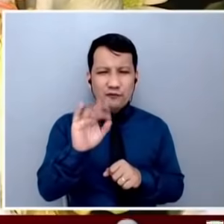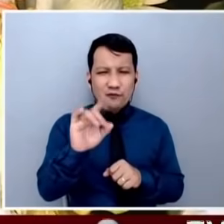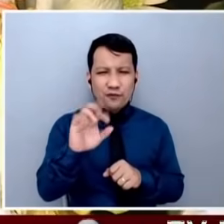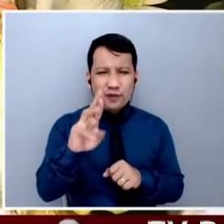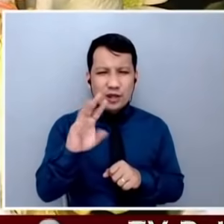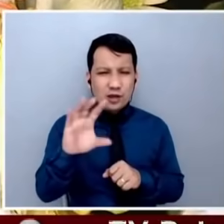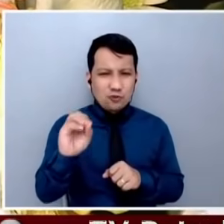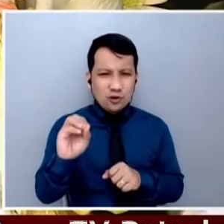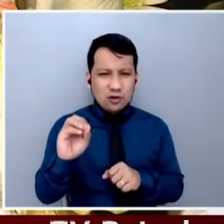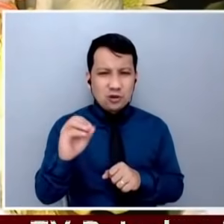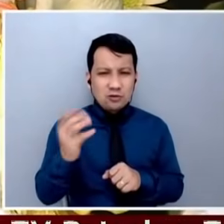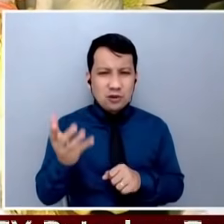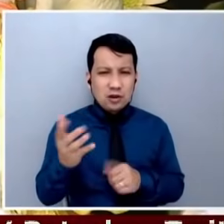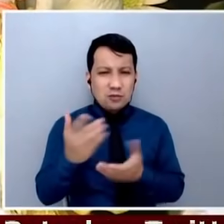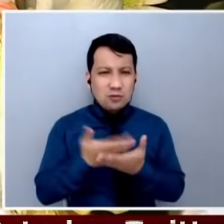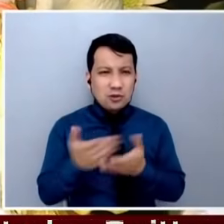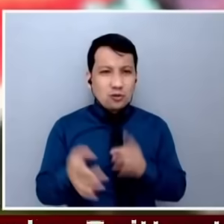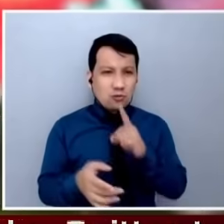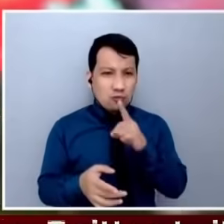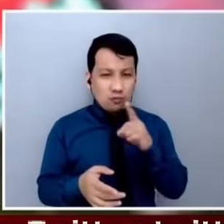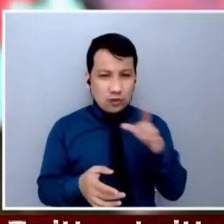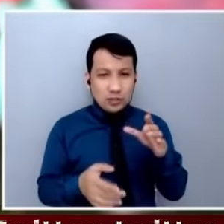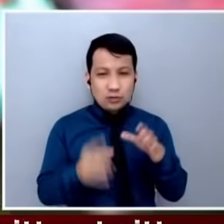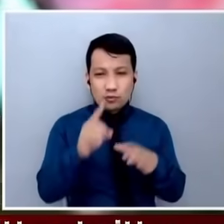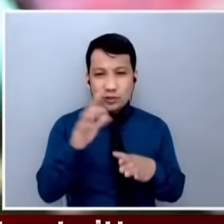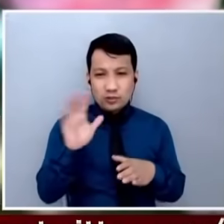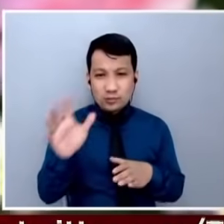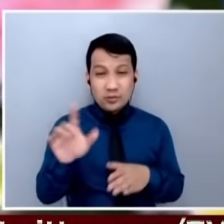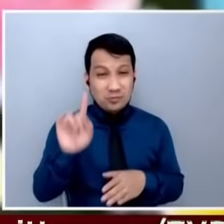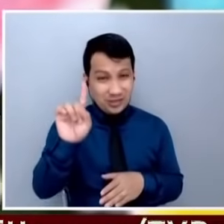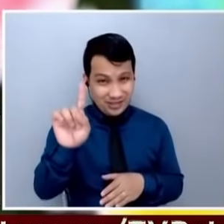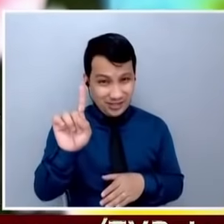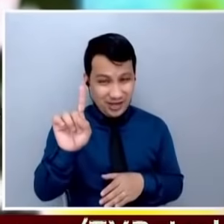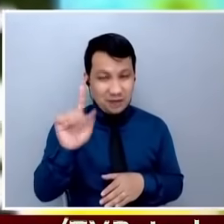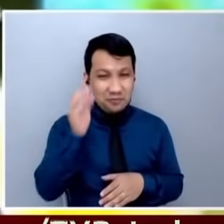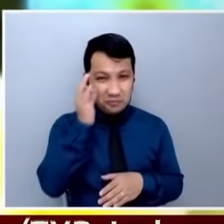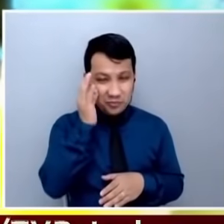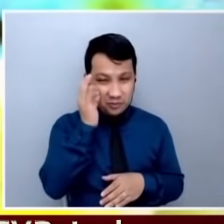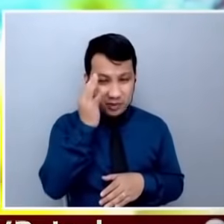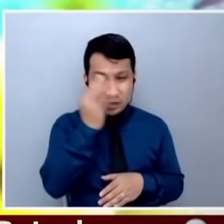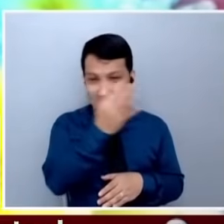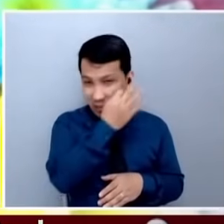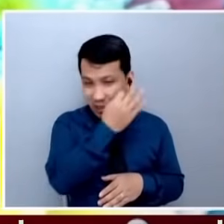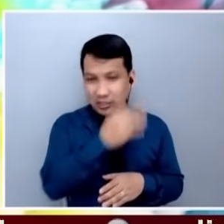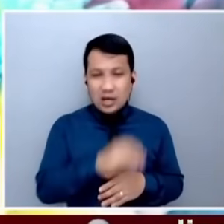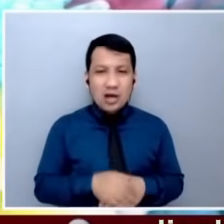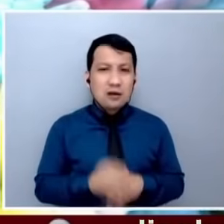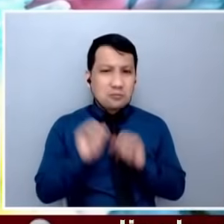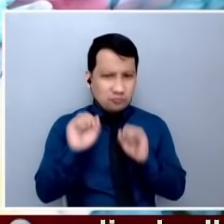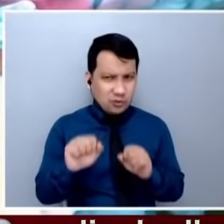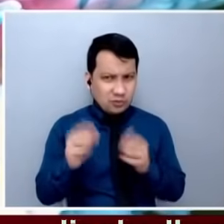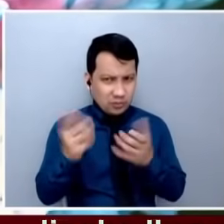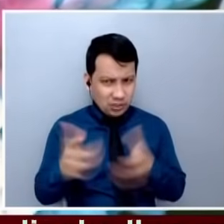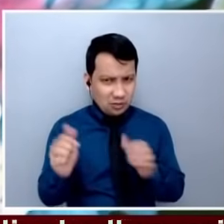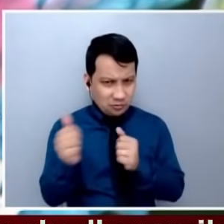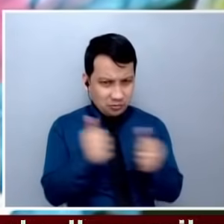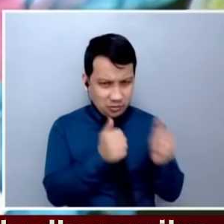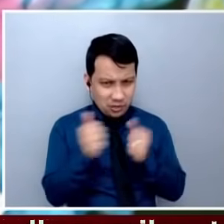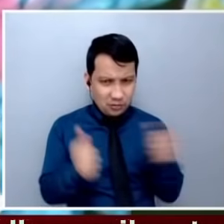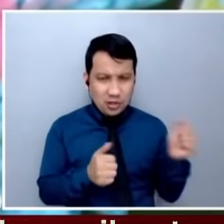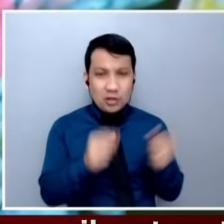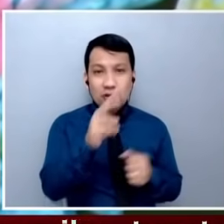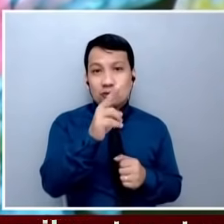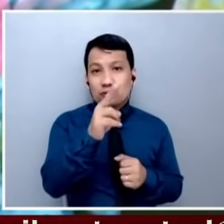150 per piraso. Ngayon, pagkatapos mong bumili ng bulaklak, pwede kang magpa-arrange sa halagang